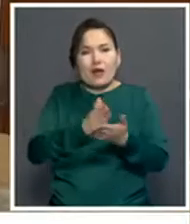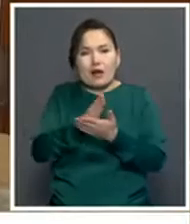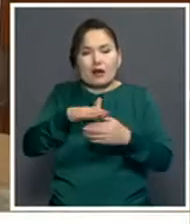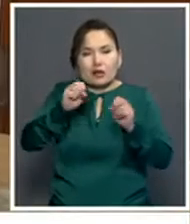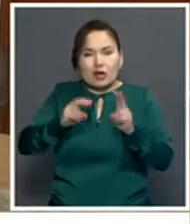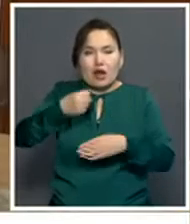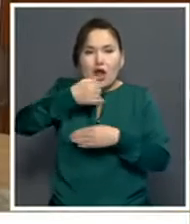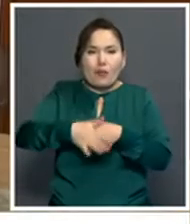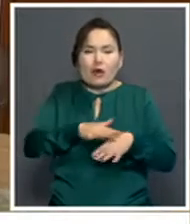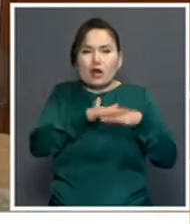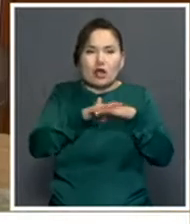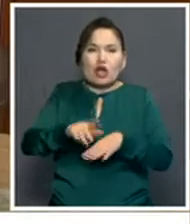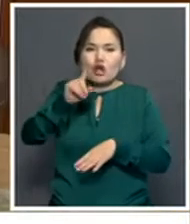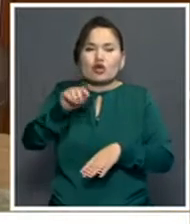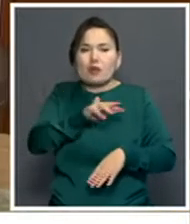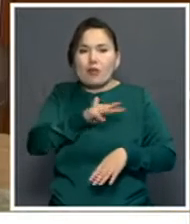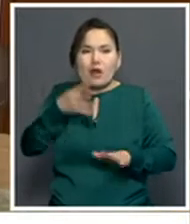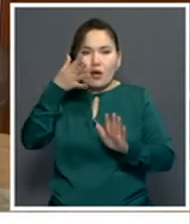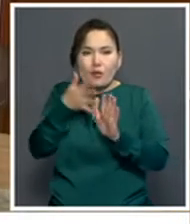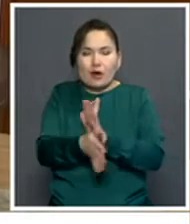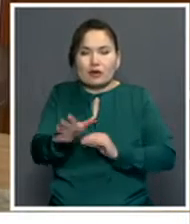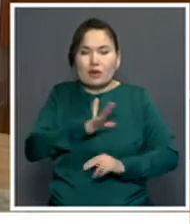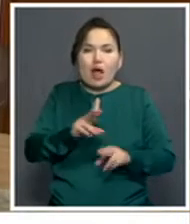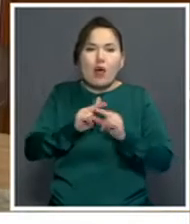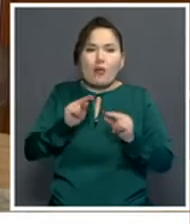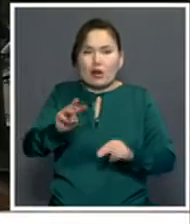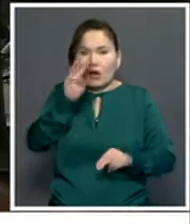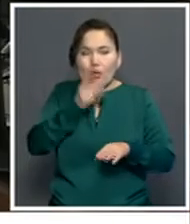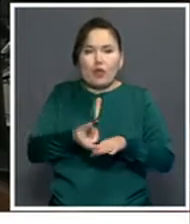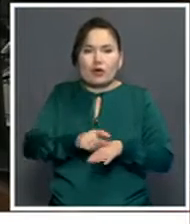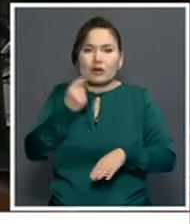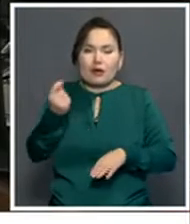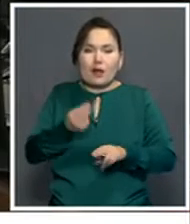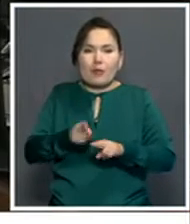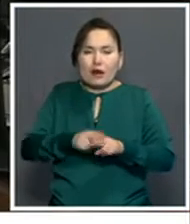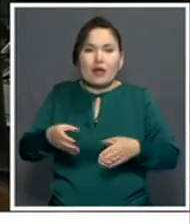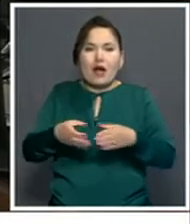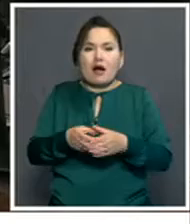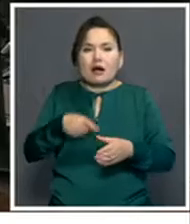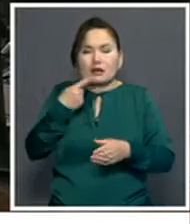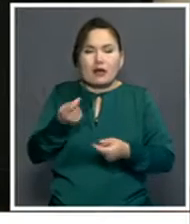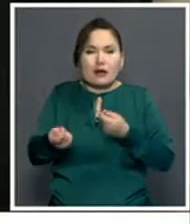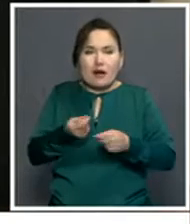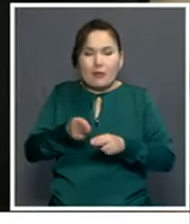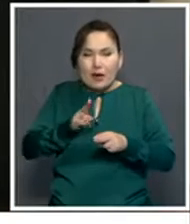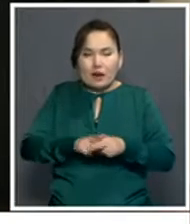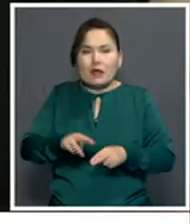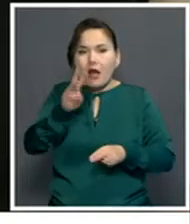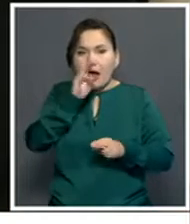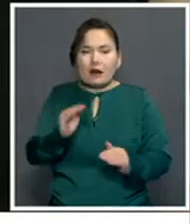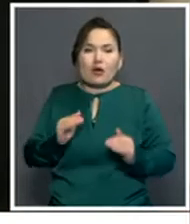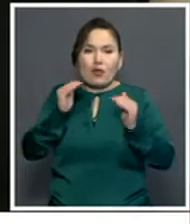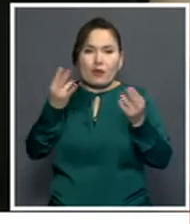қаржыландыруға орта есеппен 100 миллион теңге жұмсалады. Алайда мұғалімдердің жалақысы төмен. Комитет төрағасы Әділбек Қабаның пікірінше, айлықты